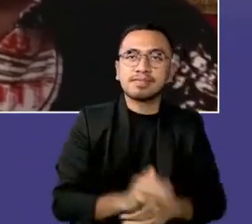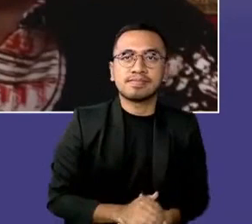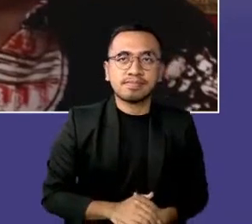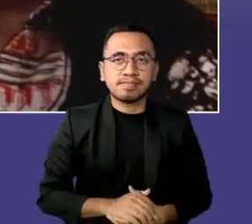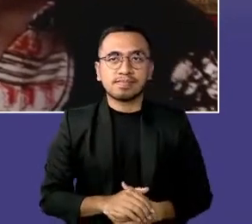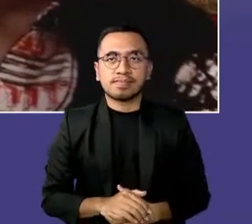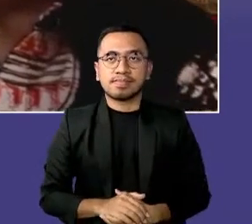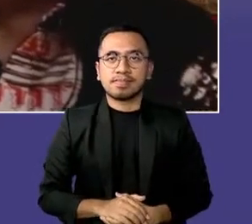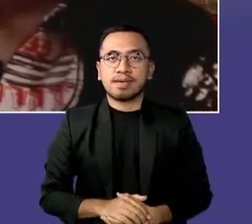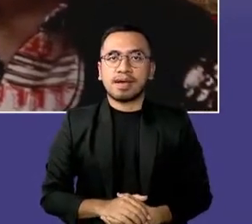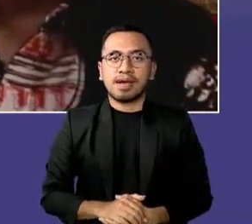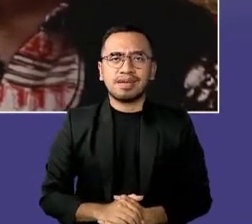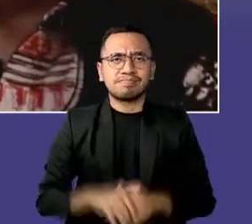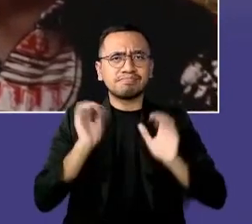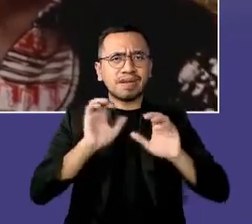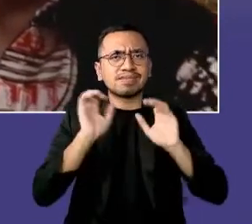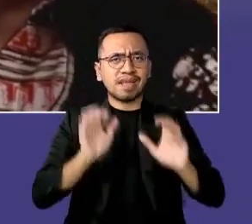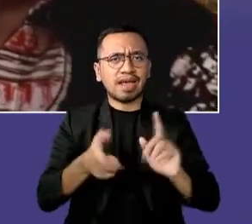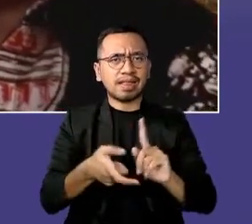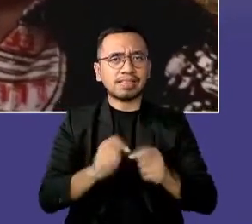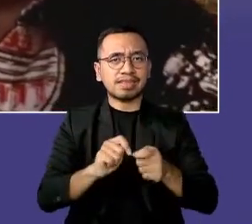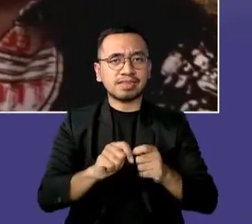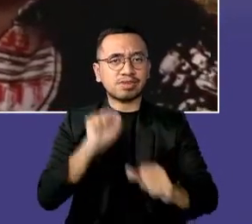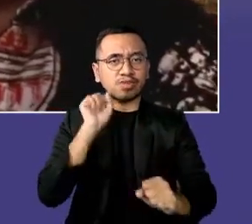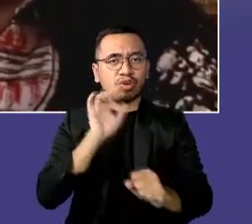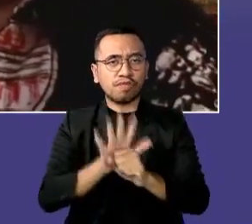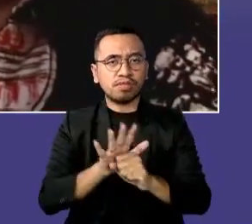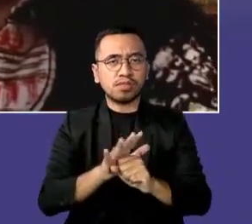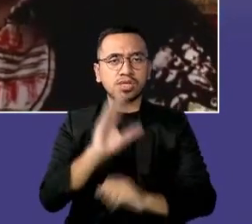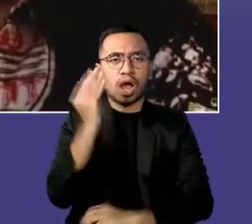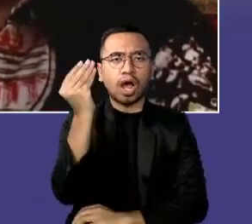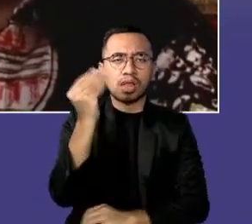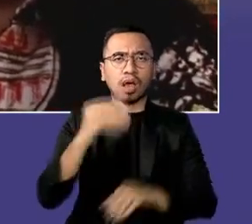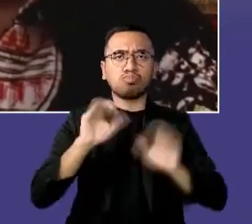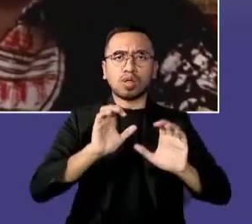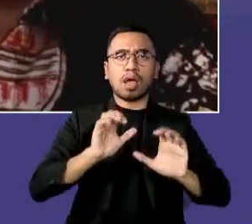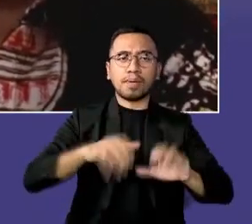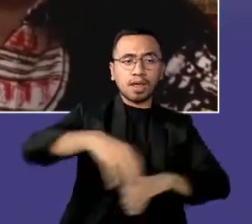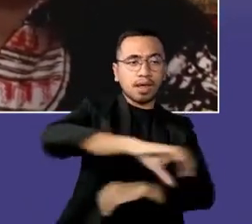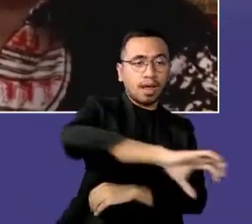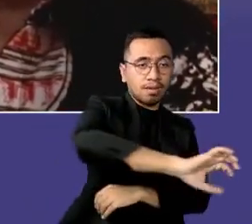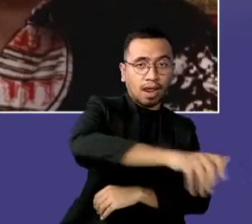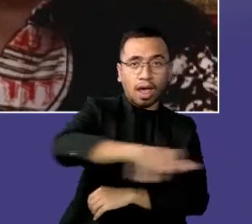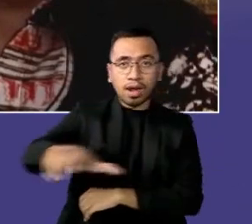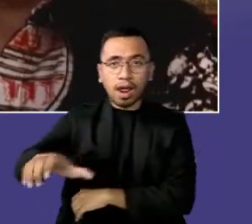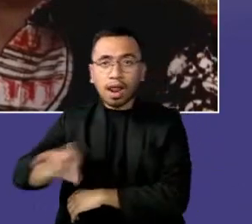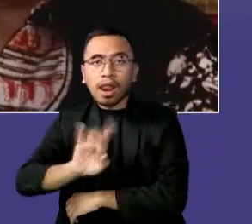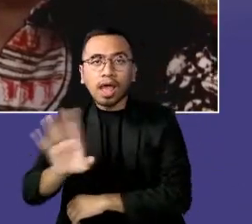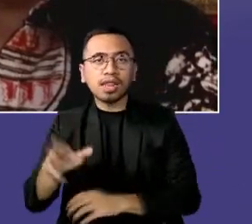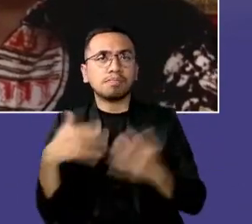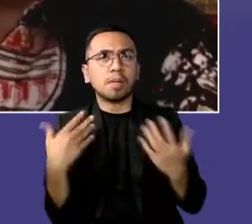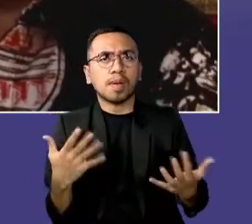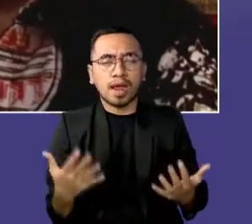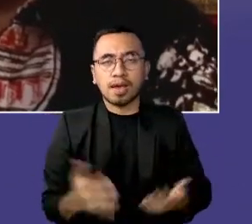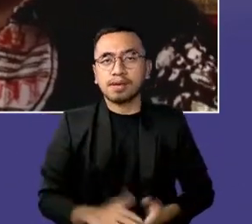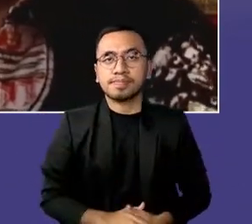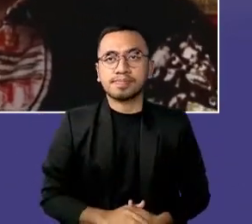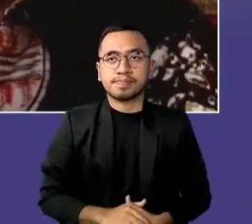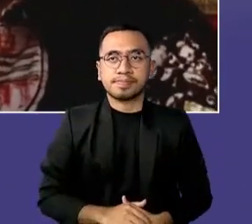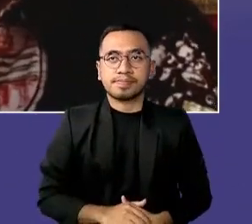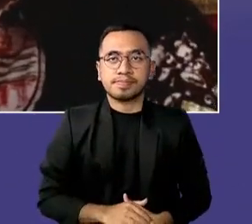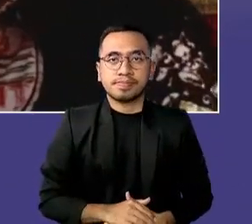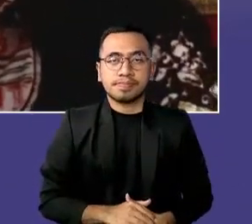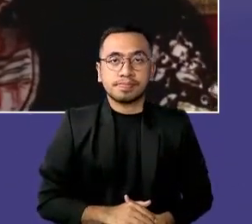tersentral tapi masih di Jakarta 600 gimana nih nasib daerah-daerah ini supaya bisa tetap meningkatkan testing dan racing nya